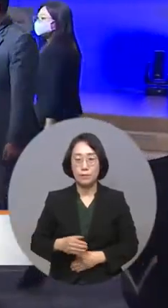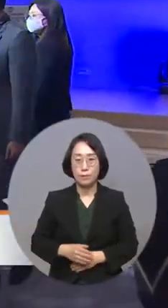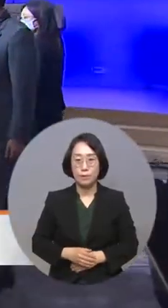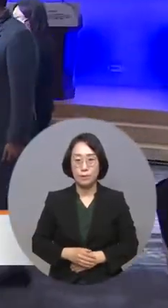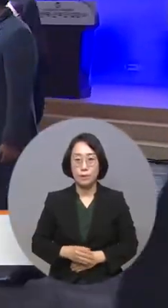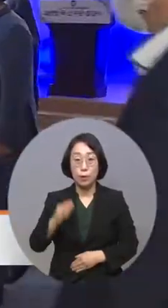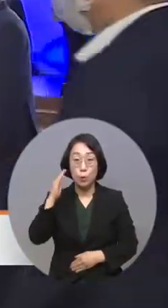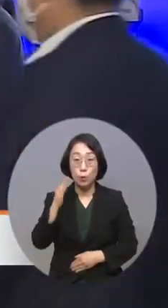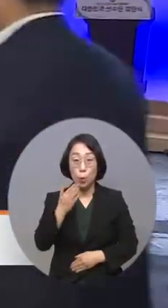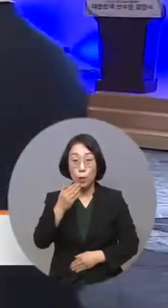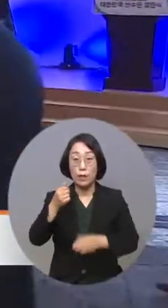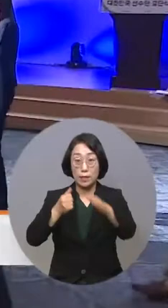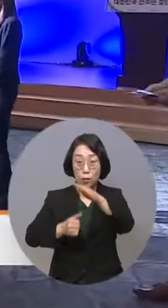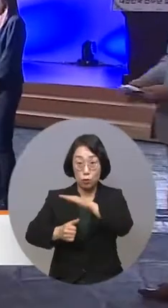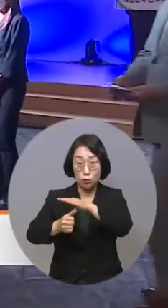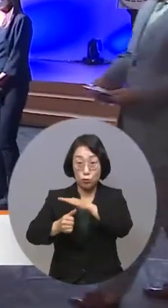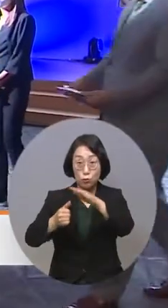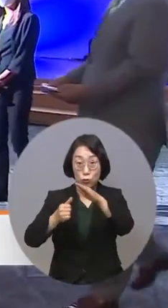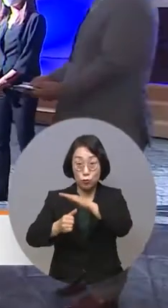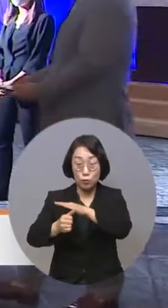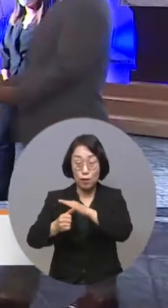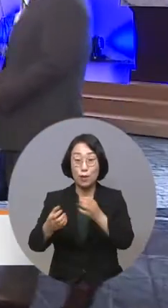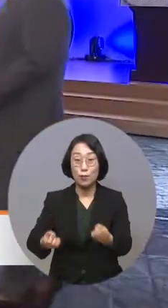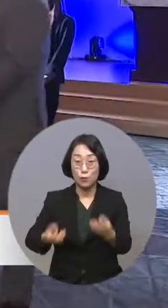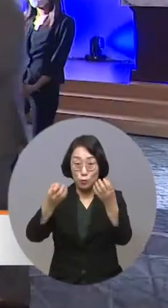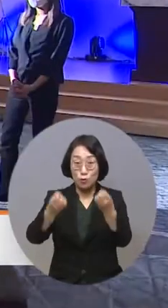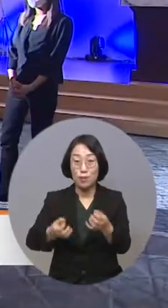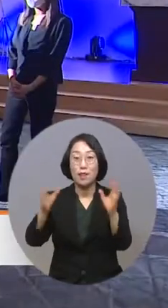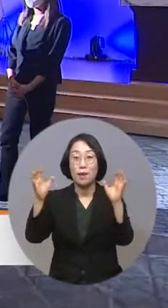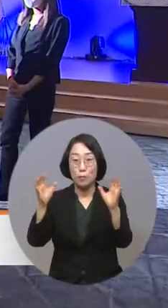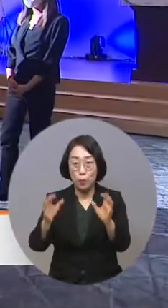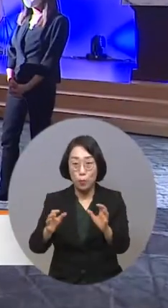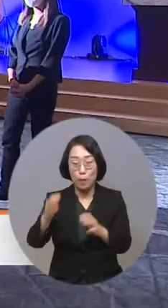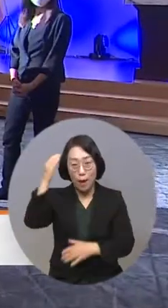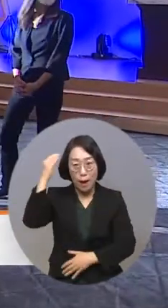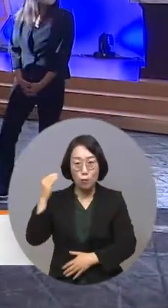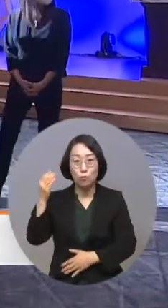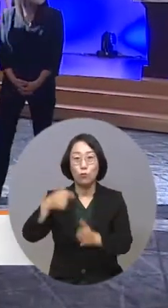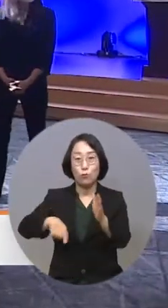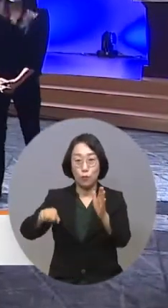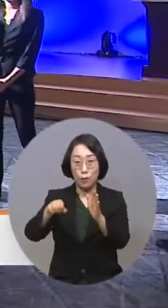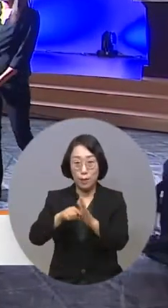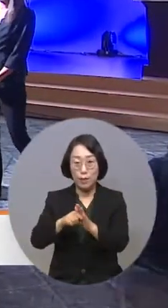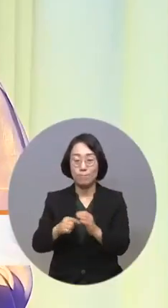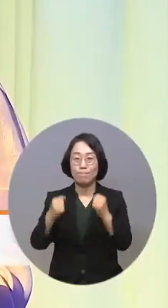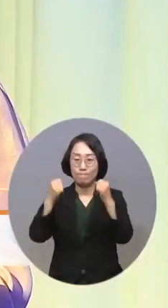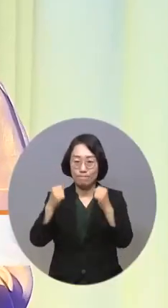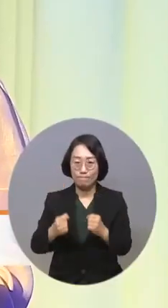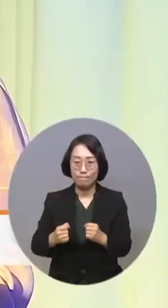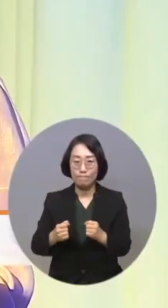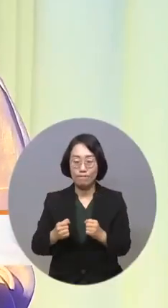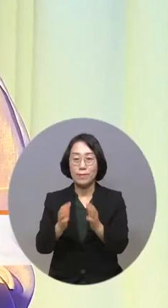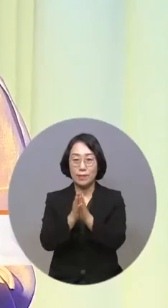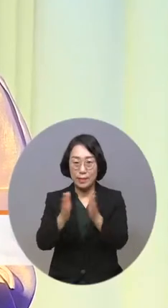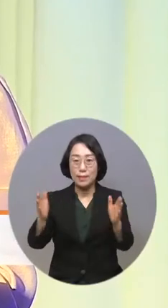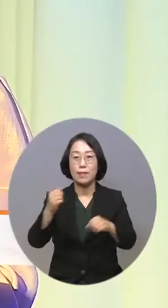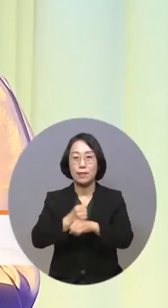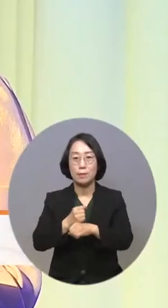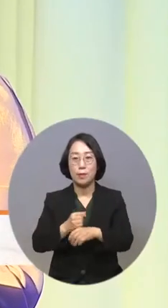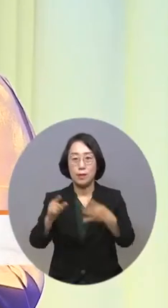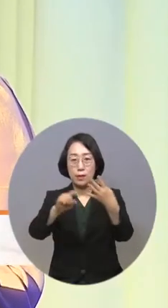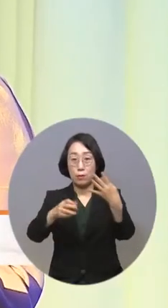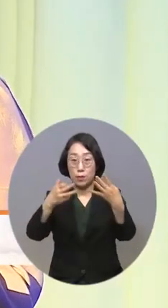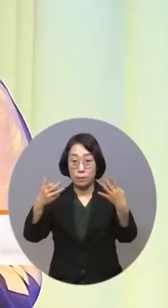청각장애 선수들의 축제 베플리 팩을 향한 대한민국 선수단의 다짐이 이어졌습니다 지난 18일